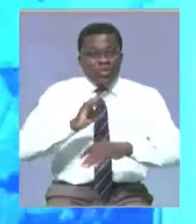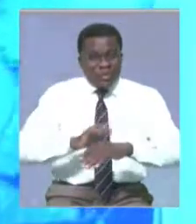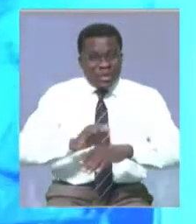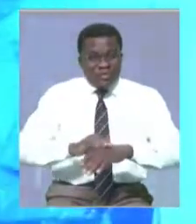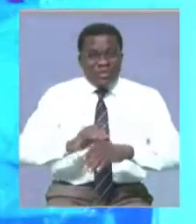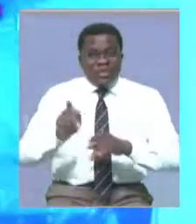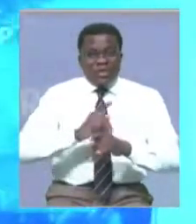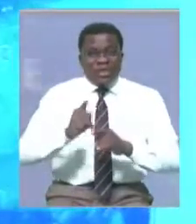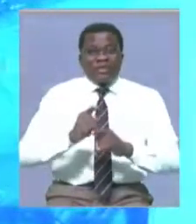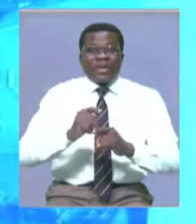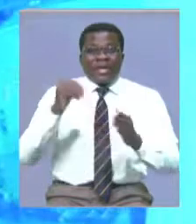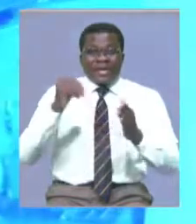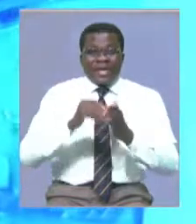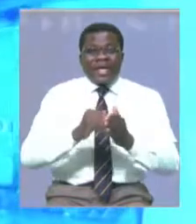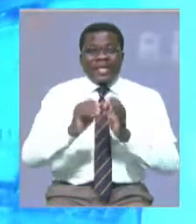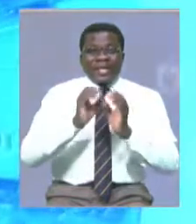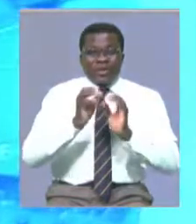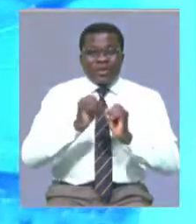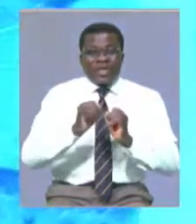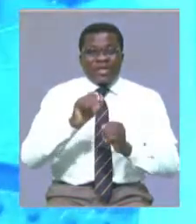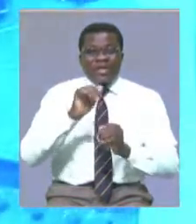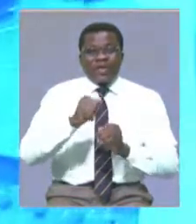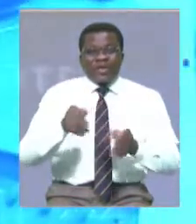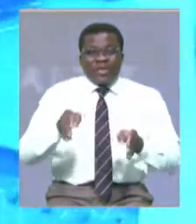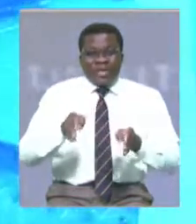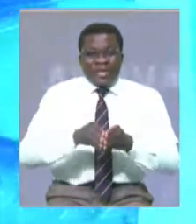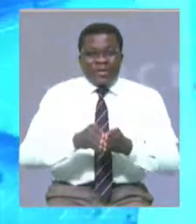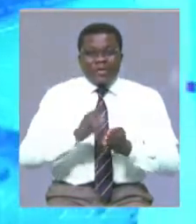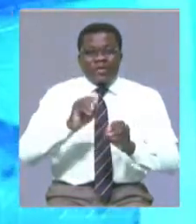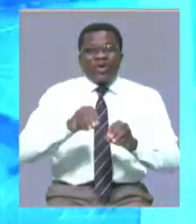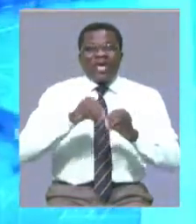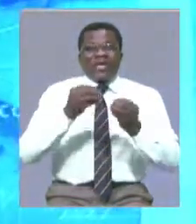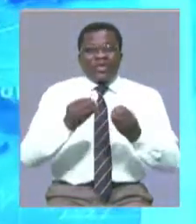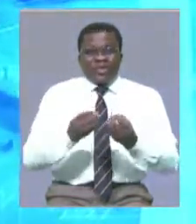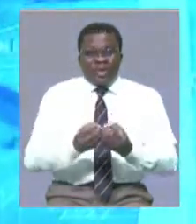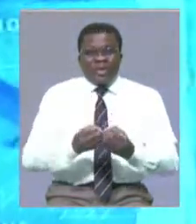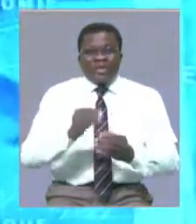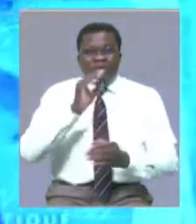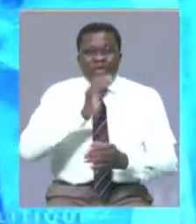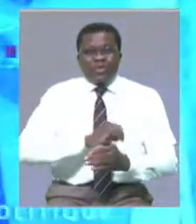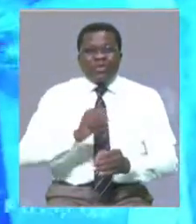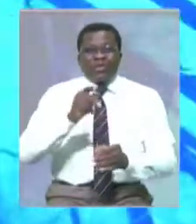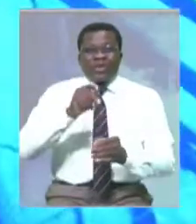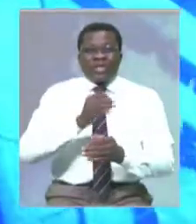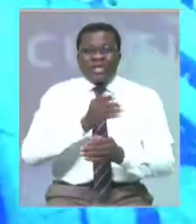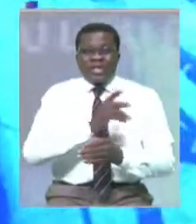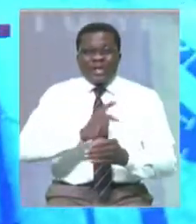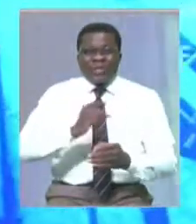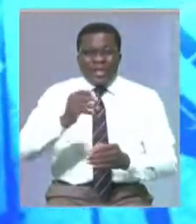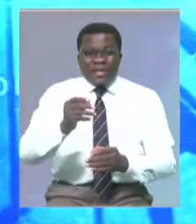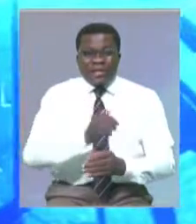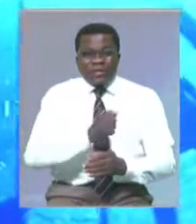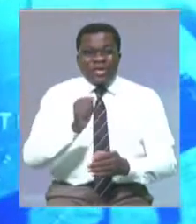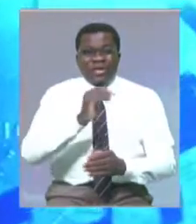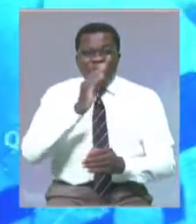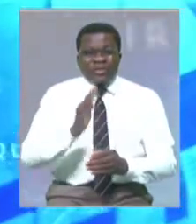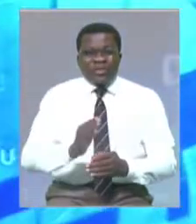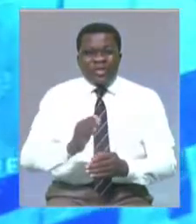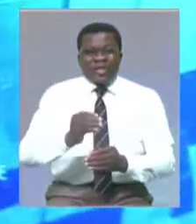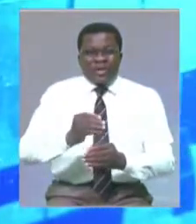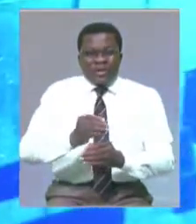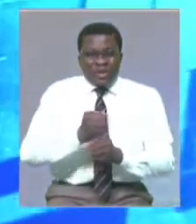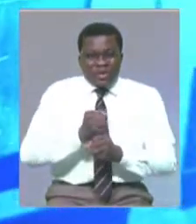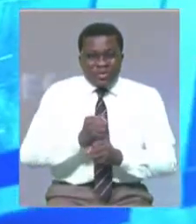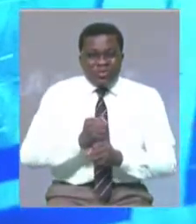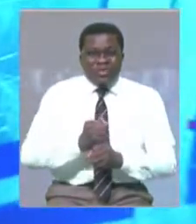les pratiques anticoncurrentielles que cette session est organisée au profit des parties prenantes du Bénin. Le compte-rendu est